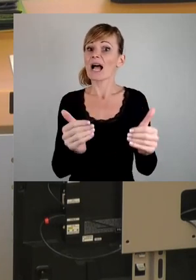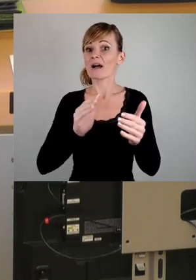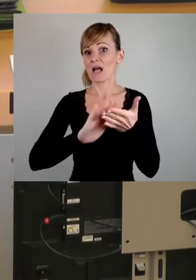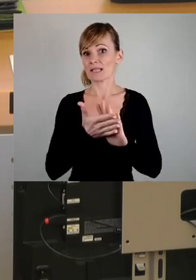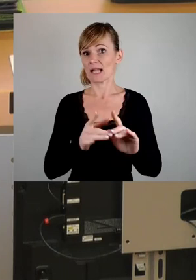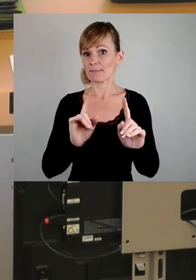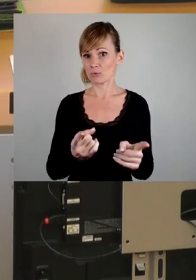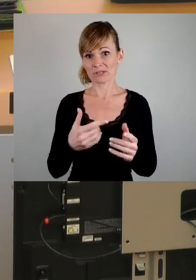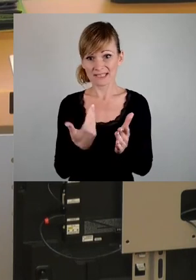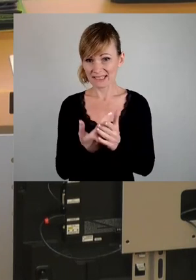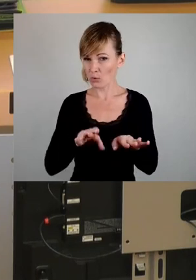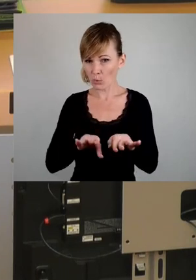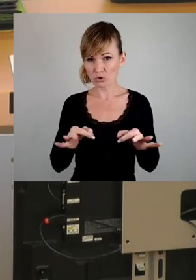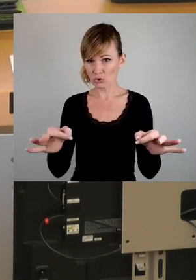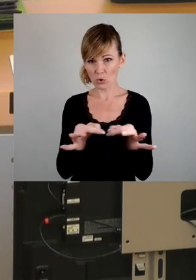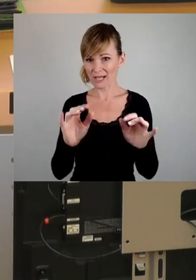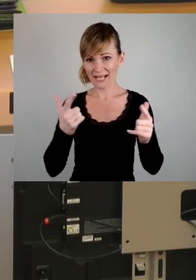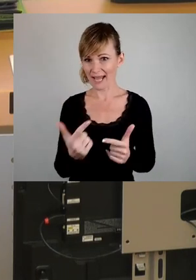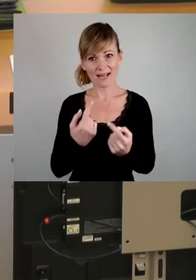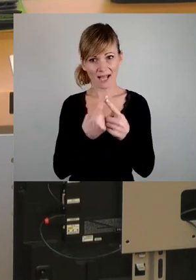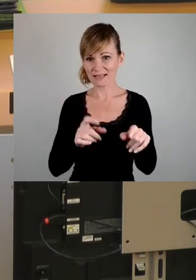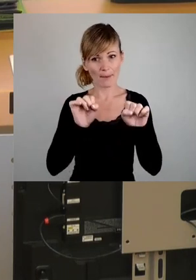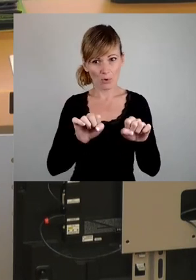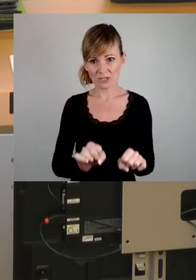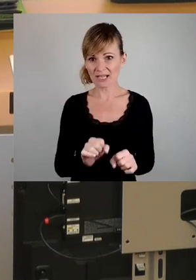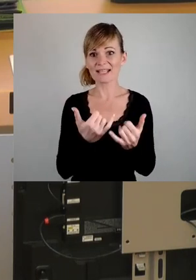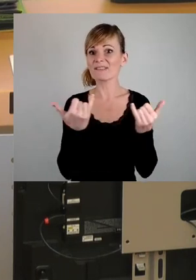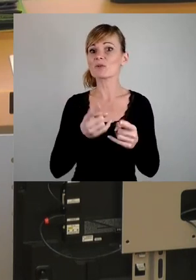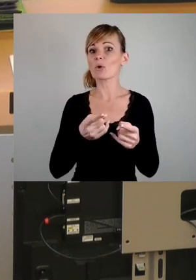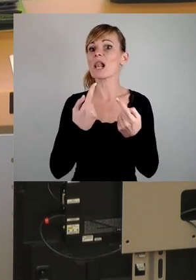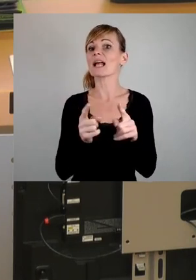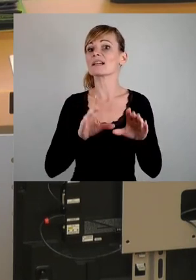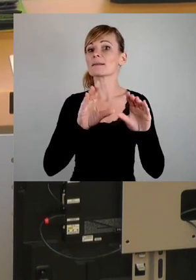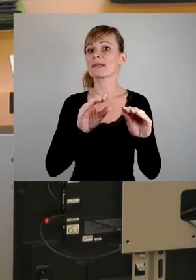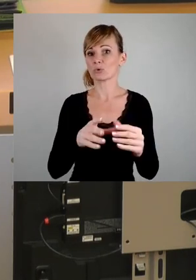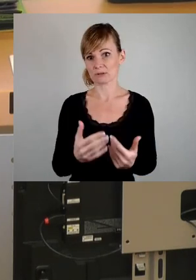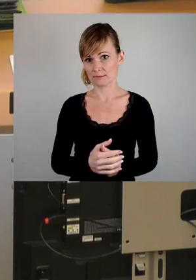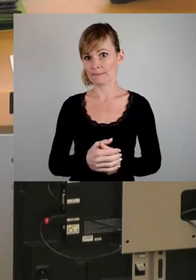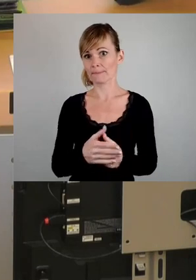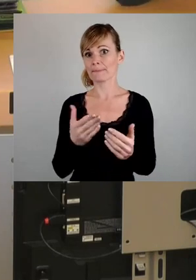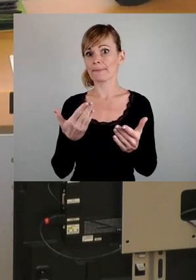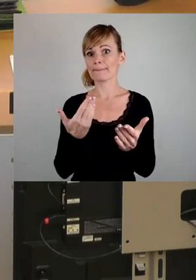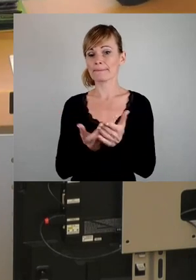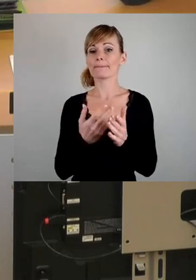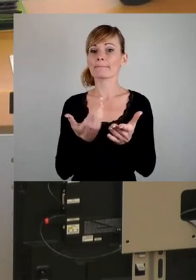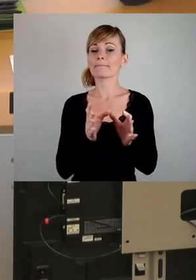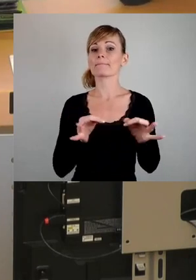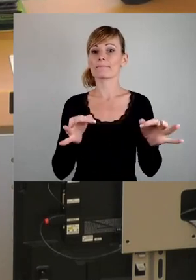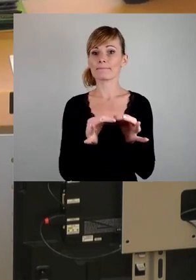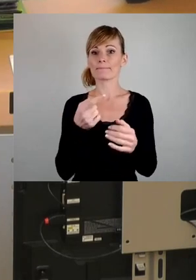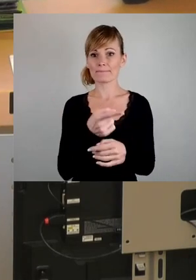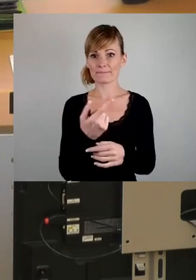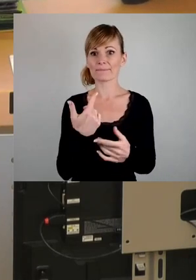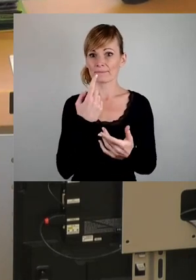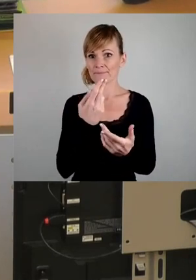Grundstücke keinerlei alternative Verwertungsaussicht. Es gibt für diese Grundstücke sonst keine Nutzungsmöglichkeit. Und im Rahmen